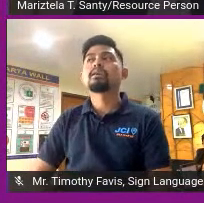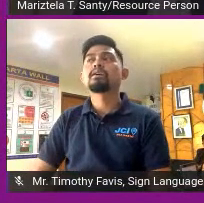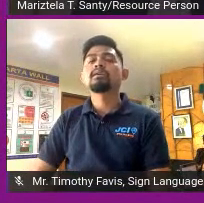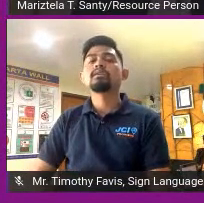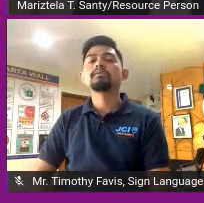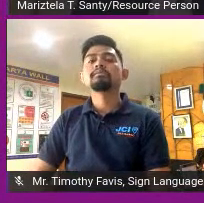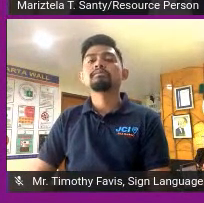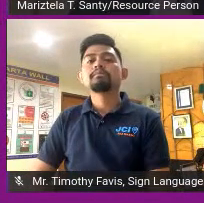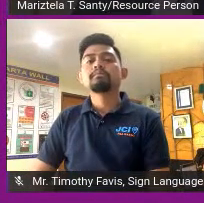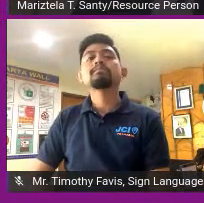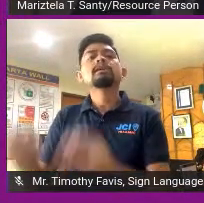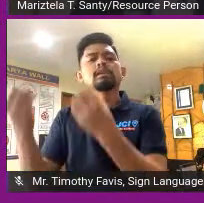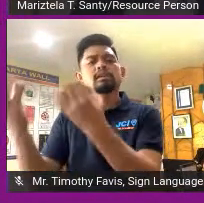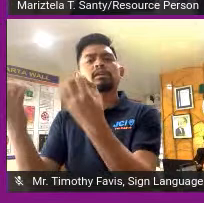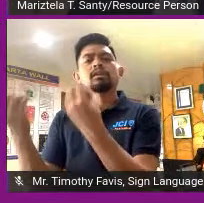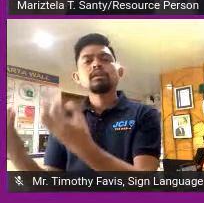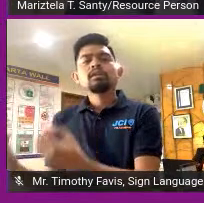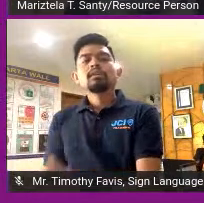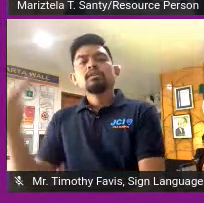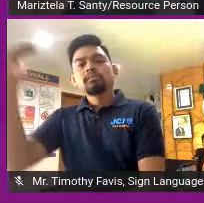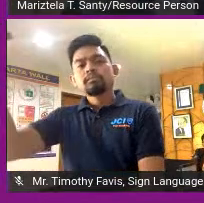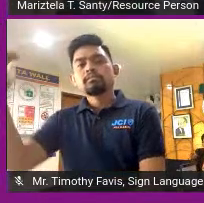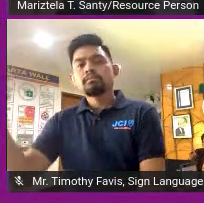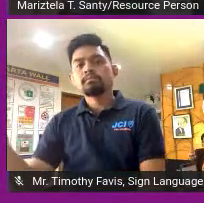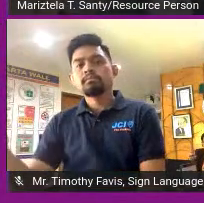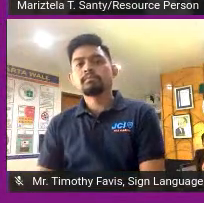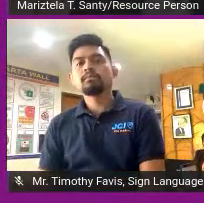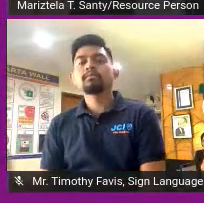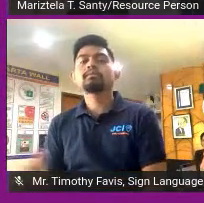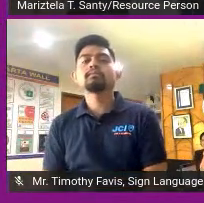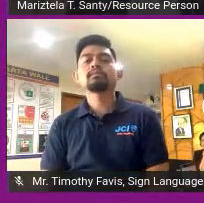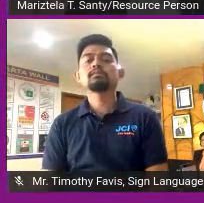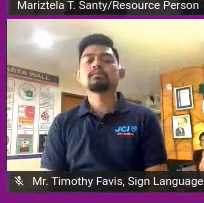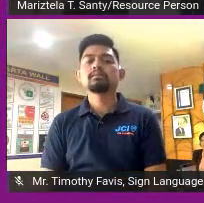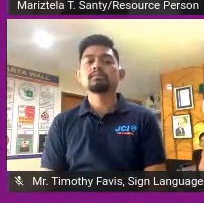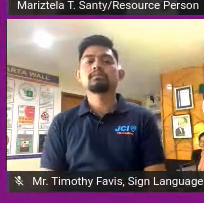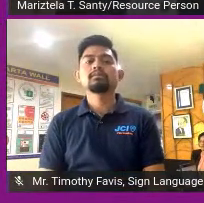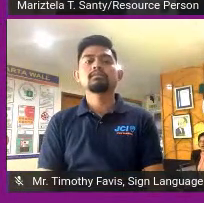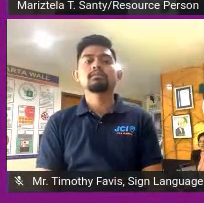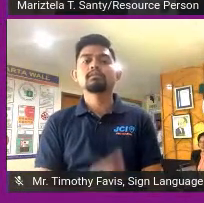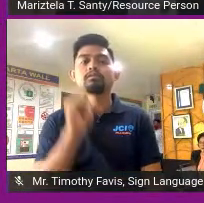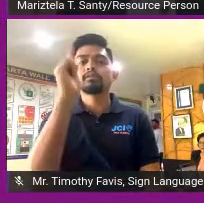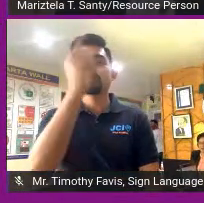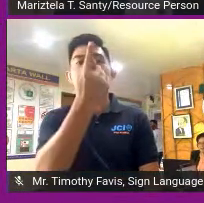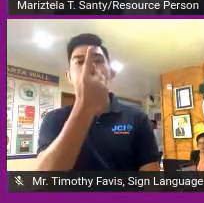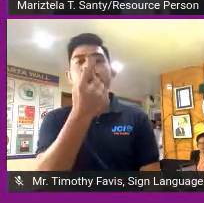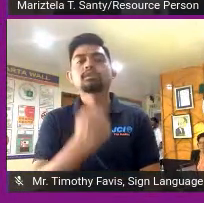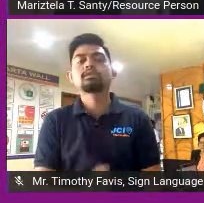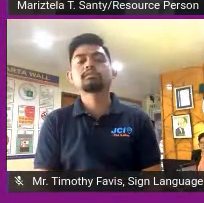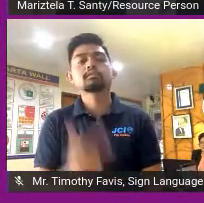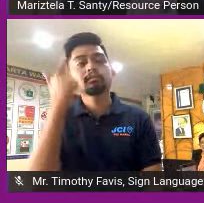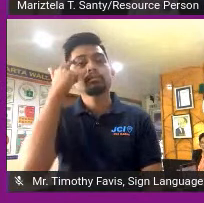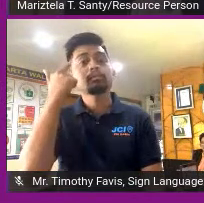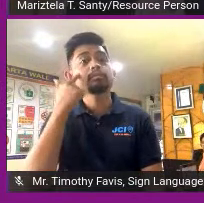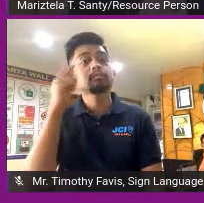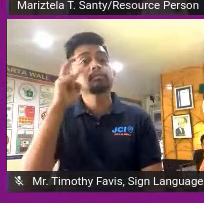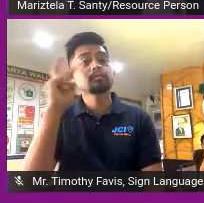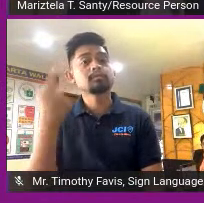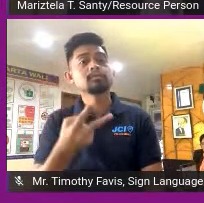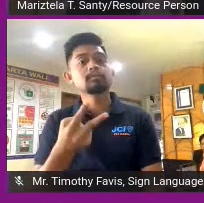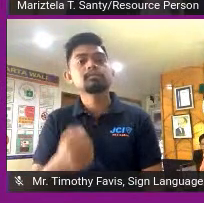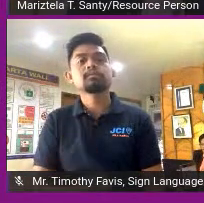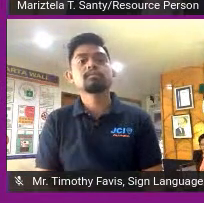people, popular culture, yun po ang first gender bias